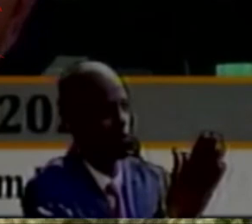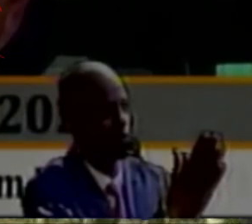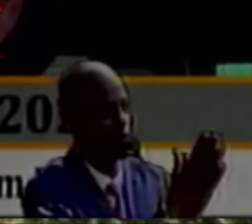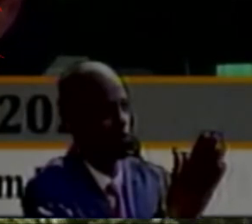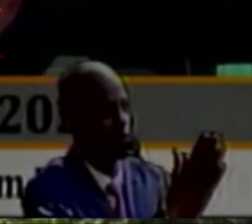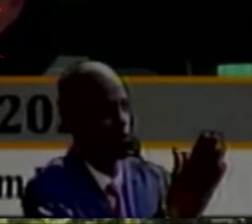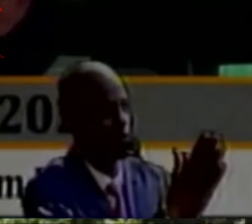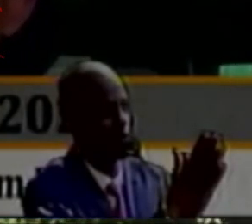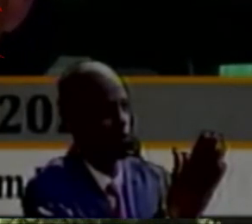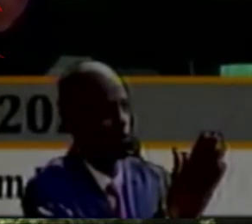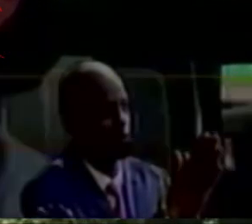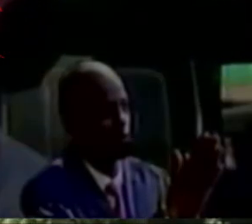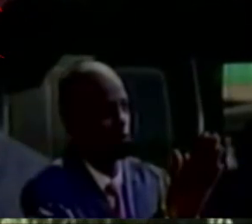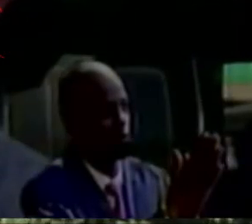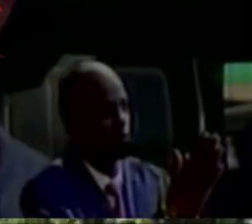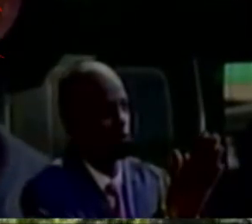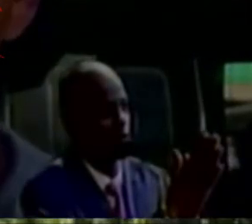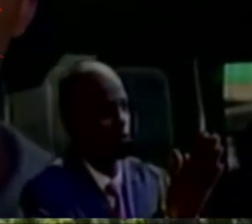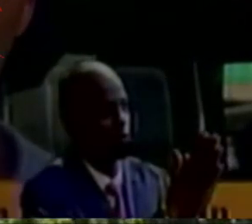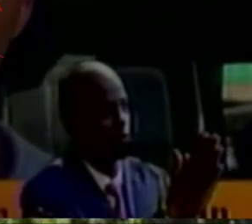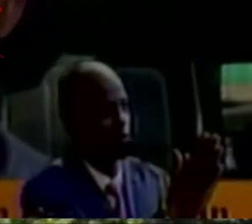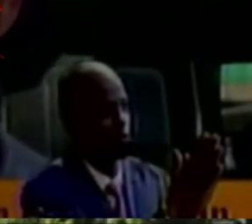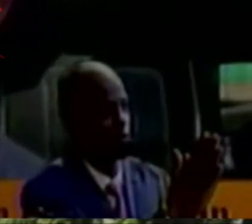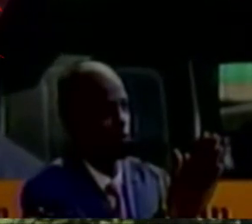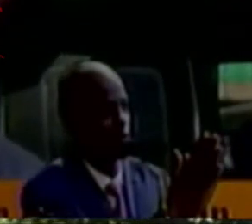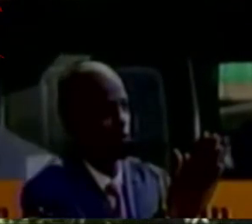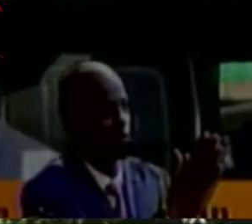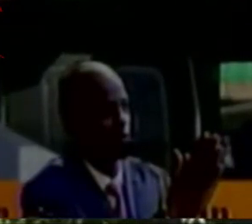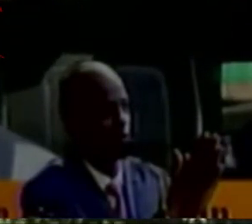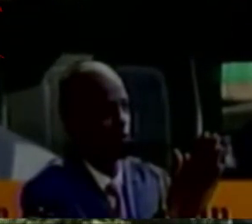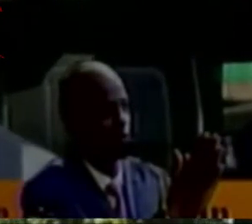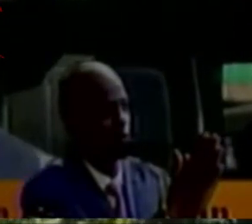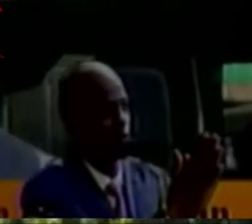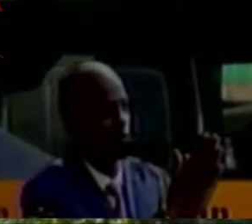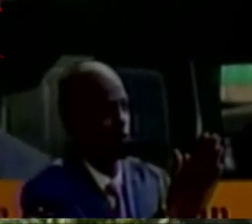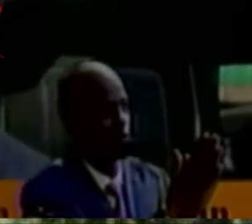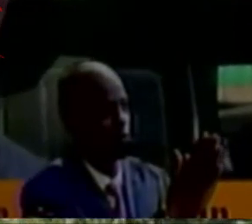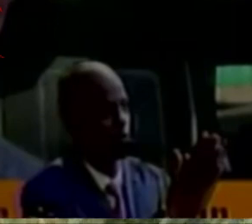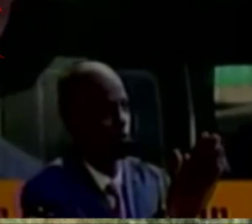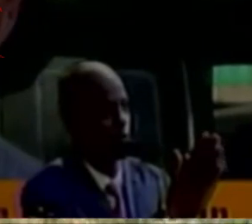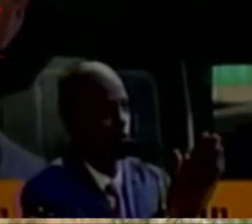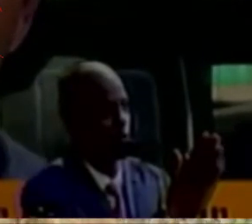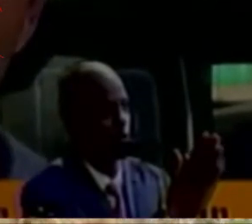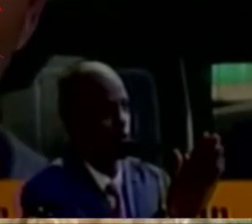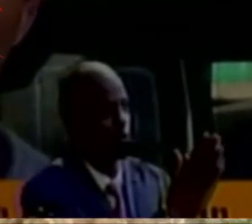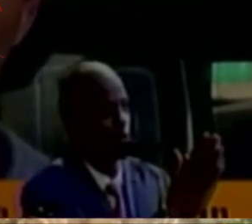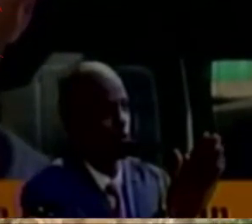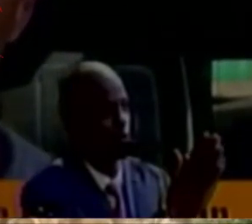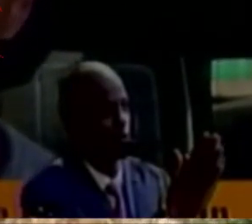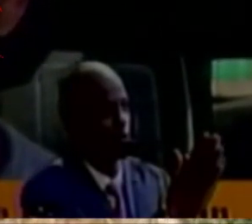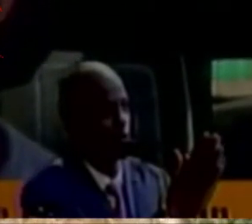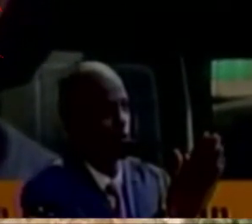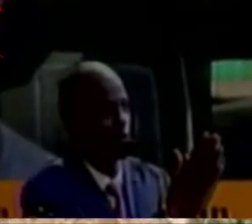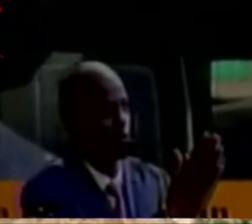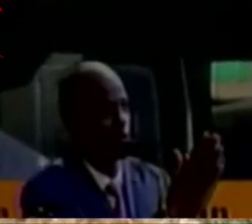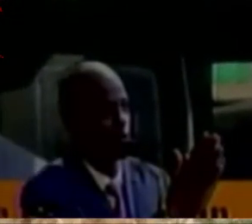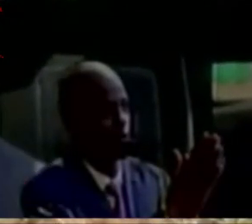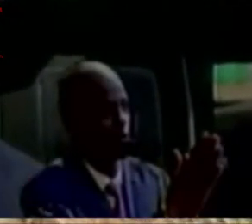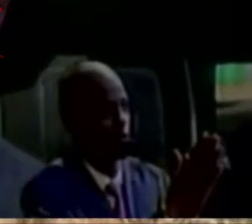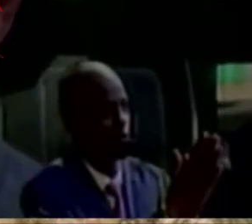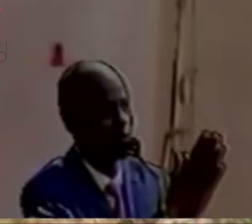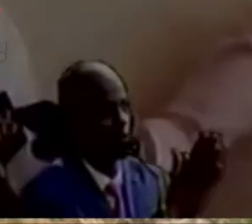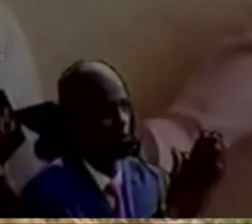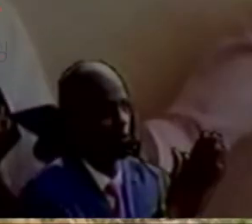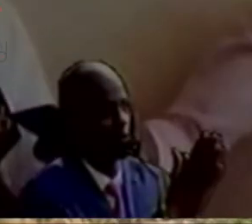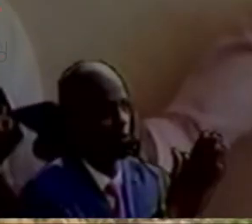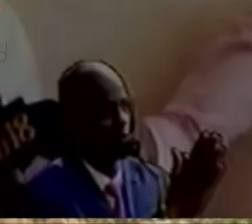since we are a volunteer organization, everything's run through donations. And so we try to get here and stay as long as we can to be able to help as many people as we